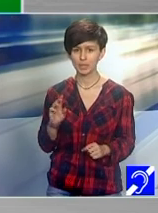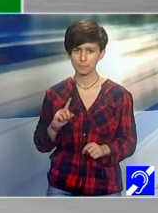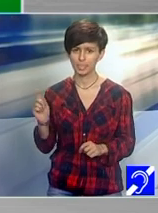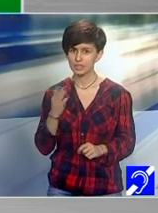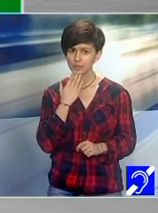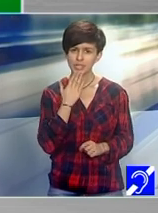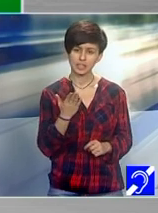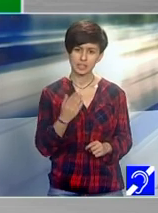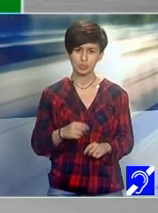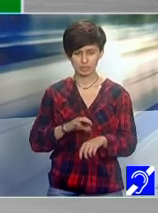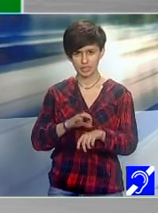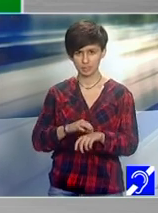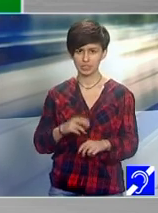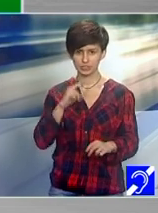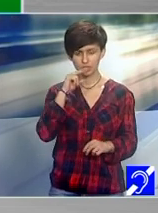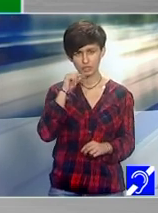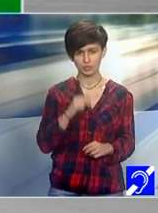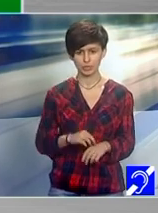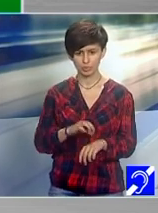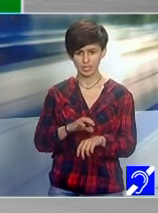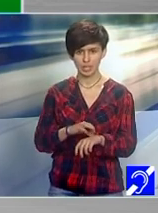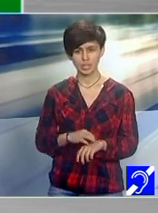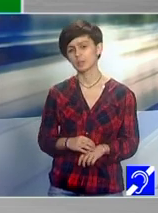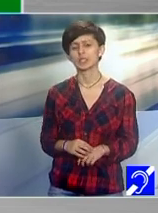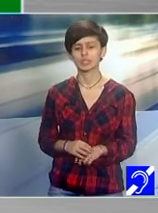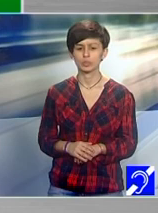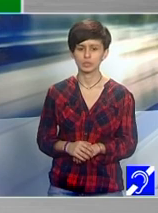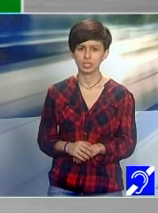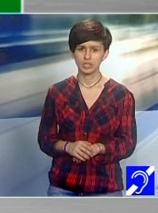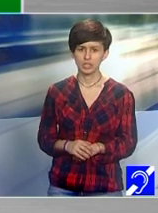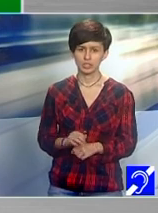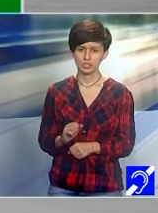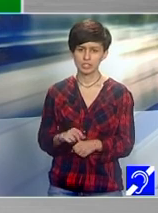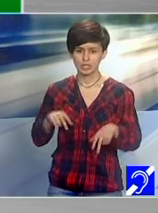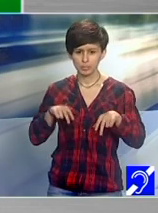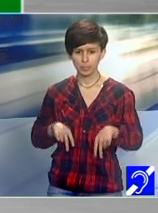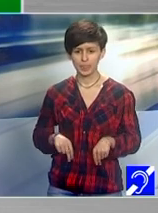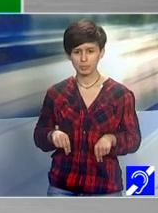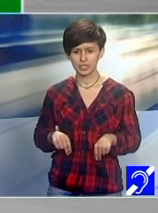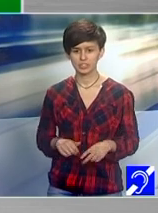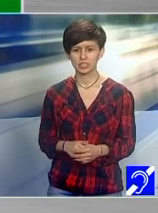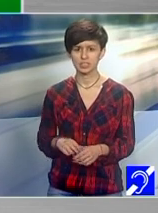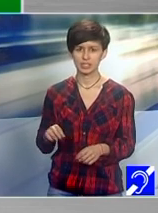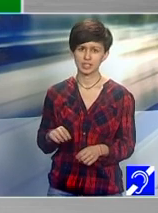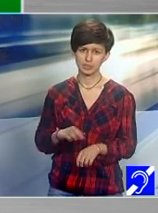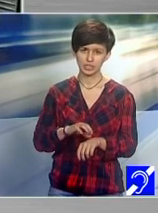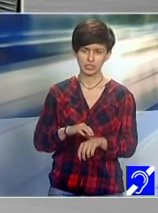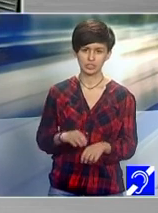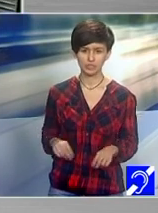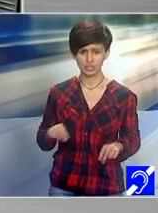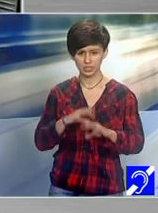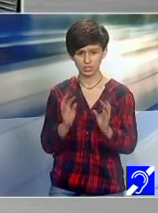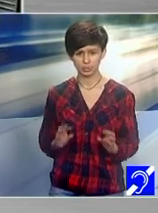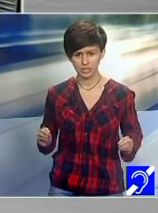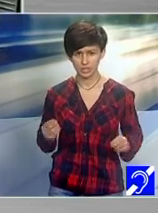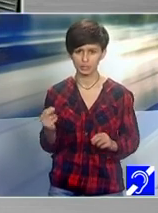revendicările medicilor vorbim în continuare cu domnul dr. Victor Eșanu, președintele Camerei Federative a Medicilor din România. Bună ziua! Bine ați venit! Bună ziua!